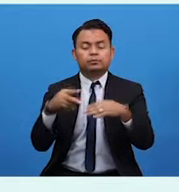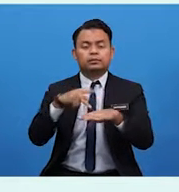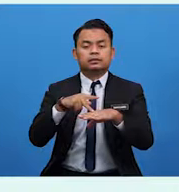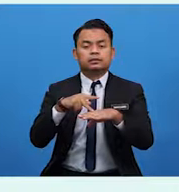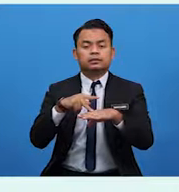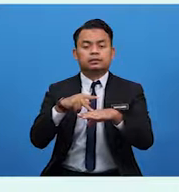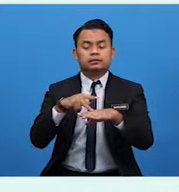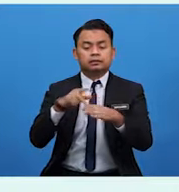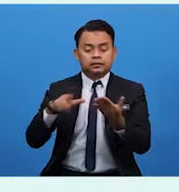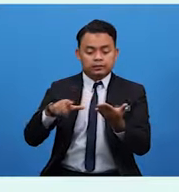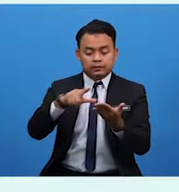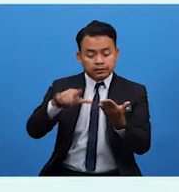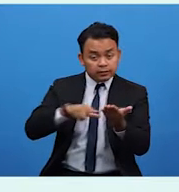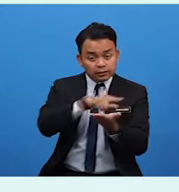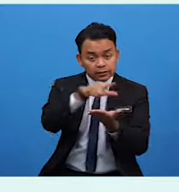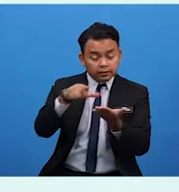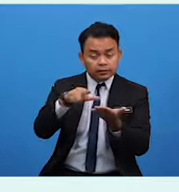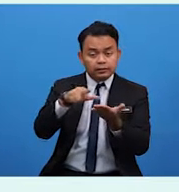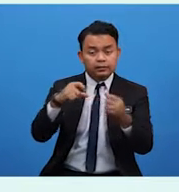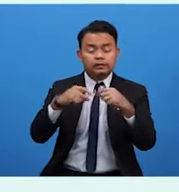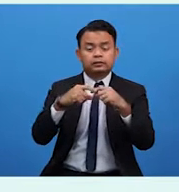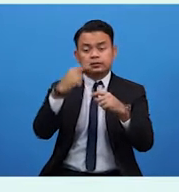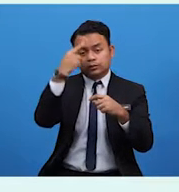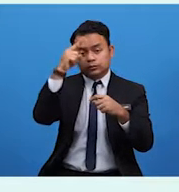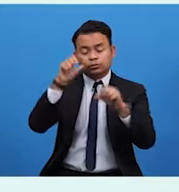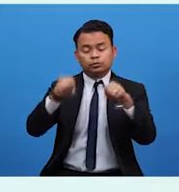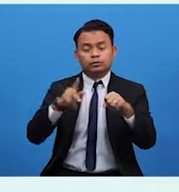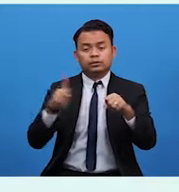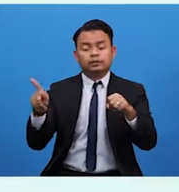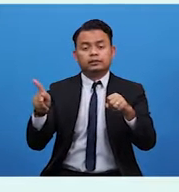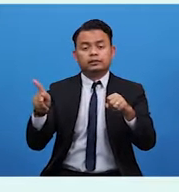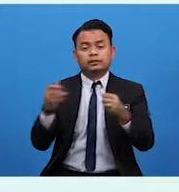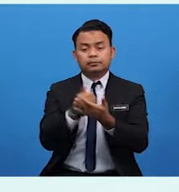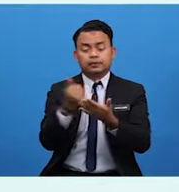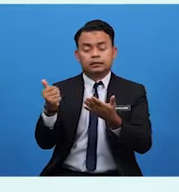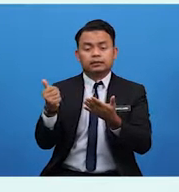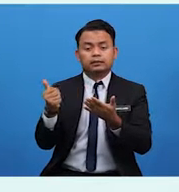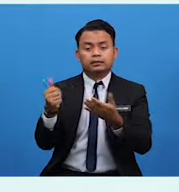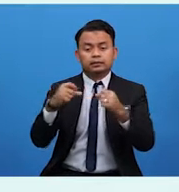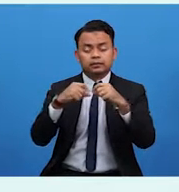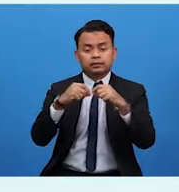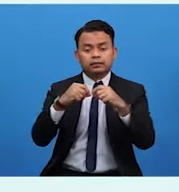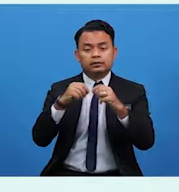elektrik untuk membolehkan peralatan elektrik berfungsi dan beroperasi.